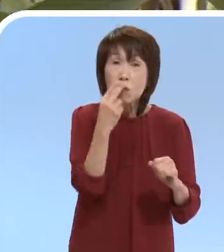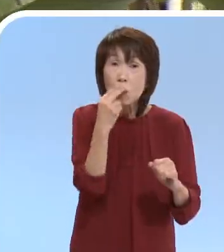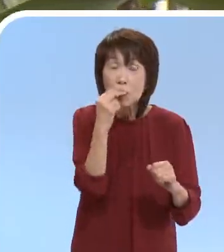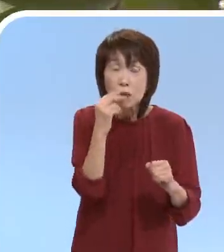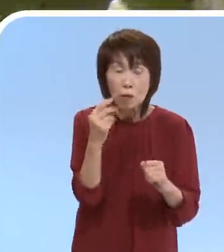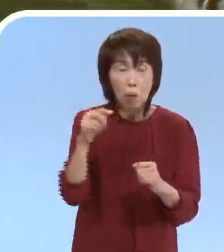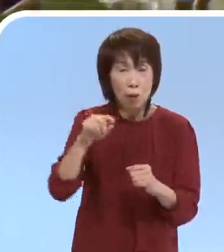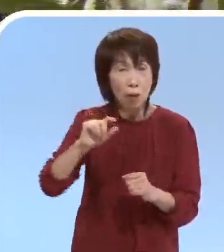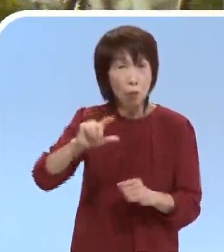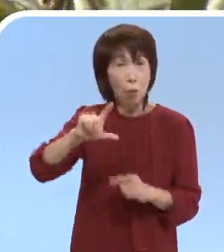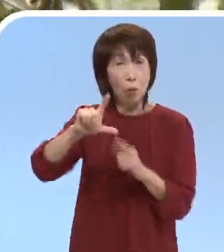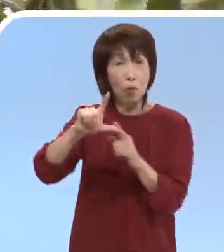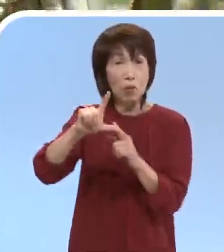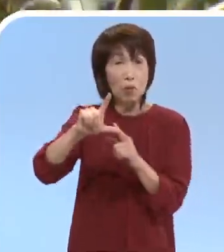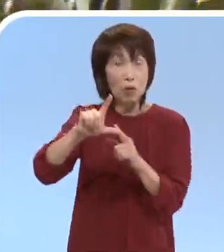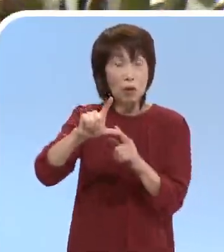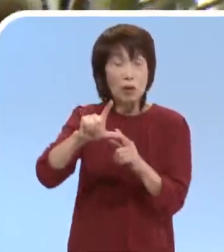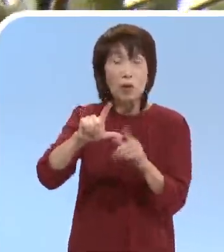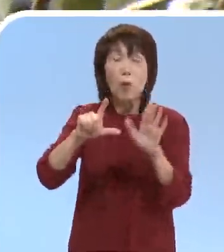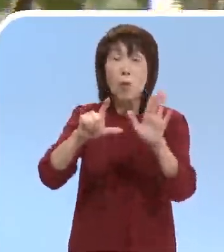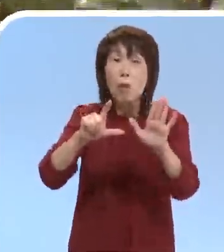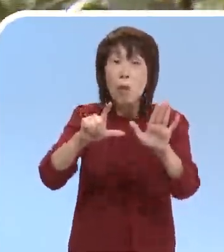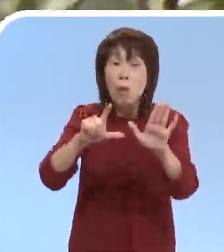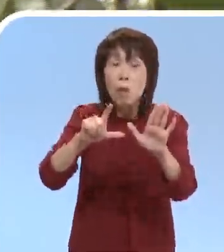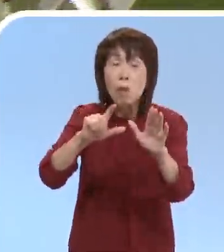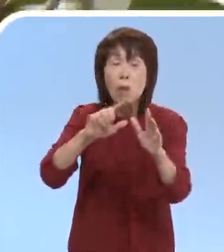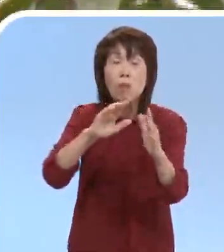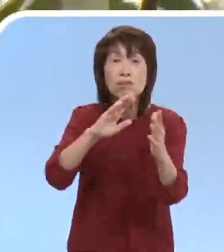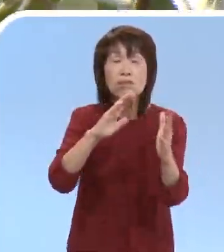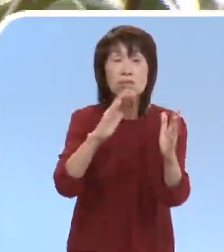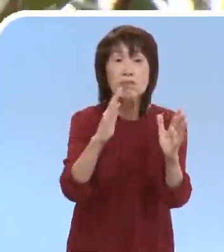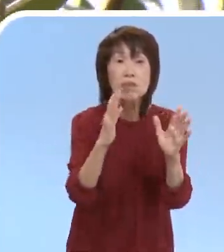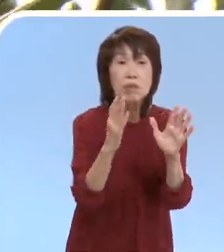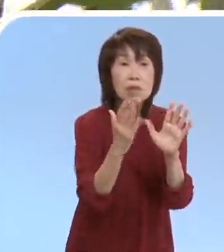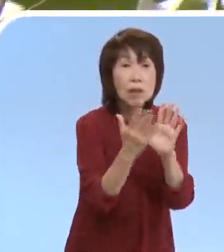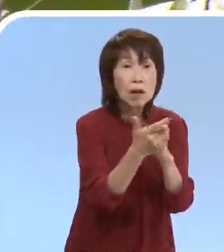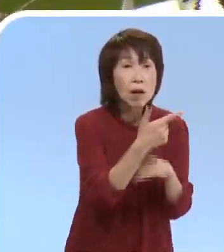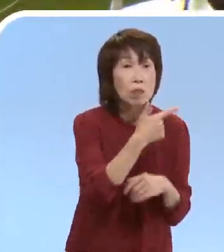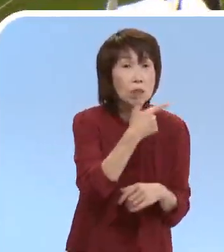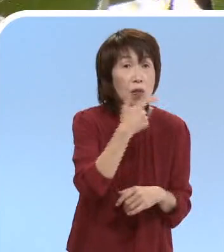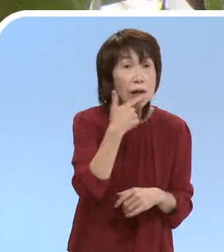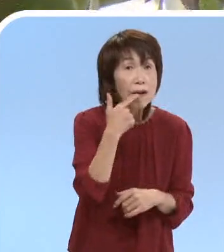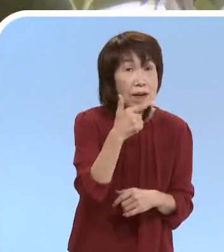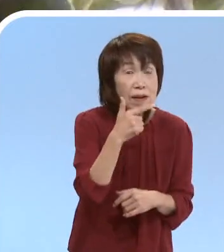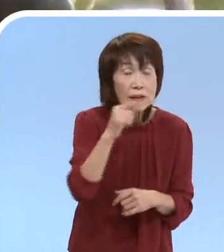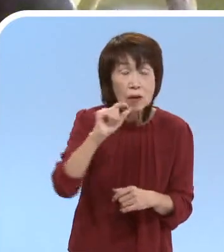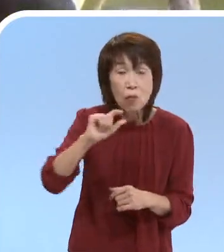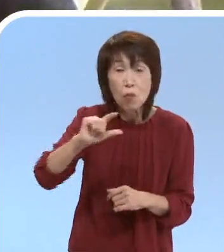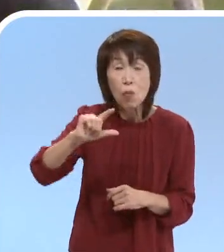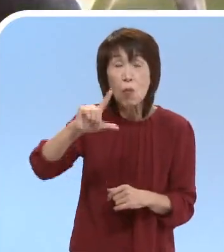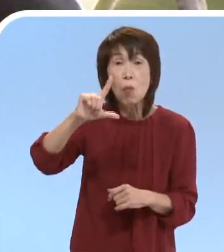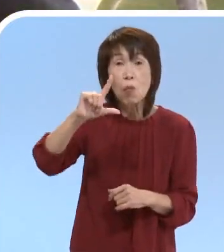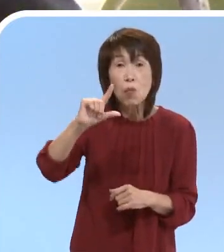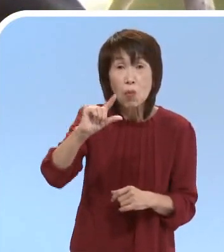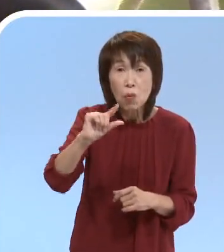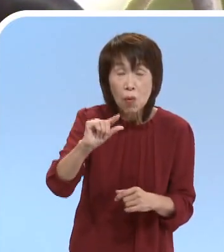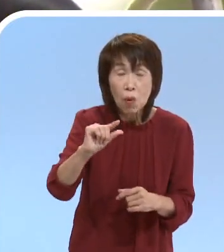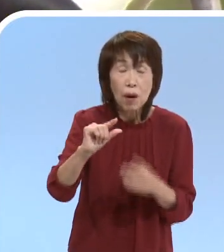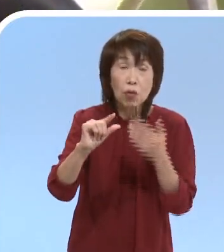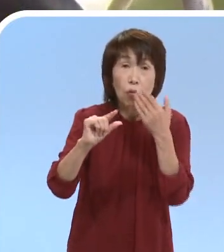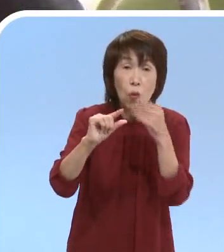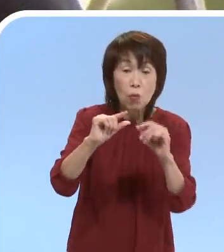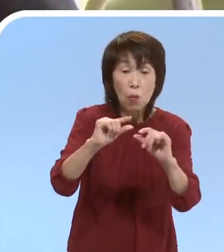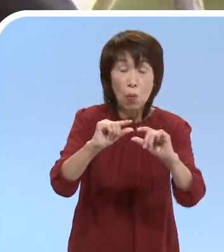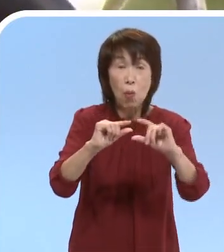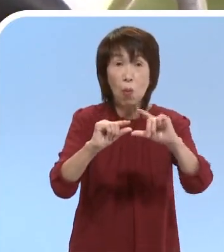リフェノールの量はすごく多いんですね。で、熟していくに従ってポリフェノールが減っていって、今度は糖度が上がっていく。そうする